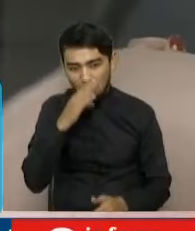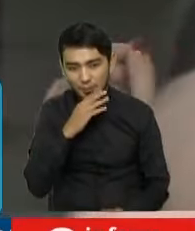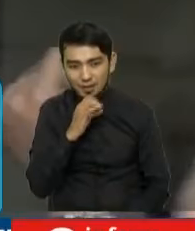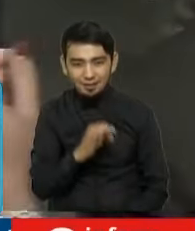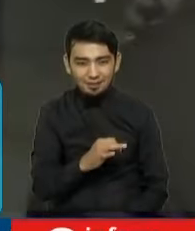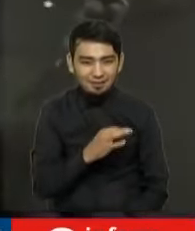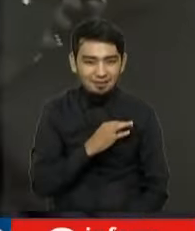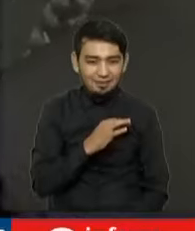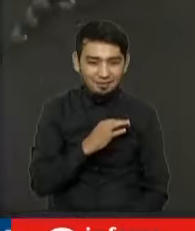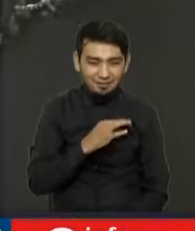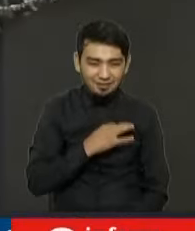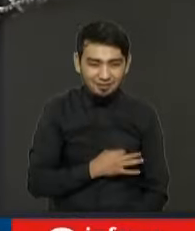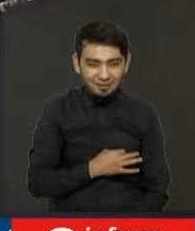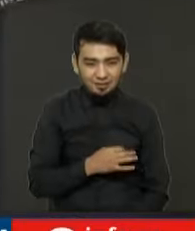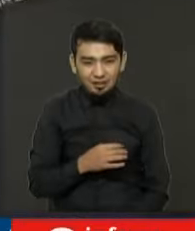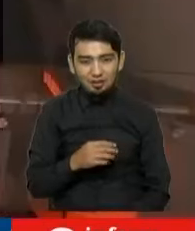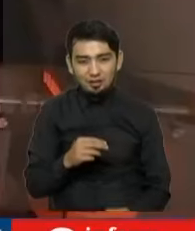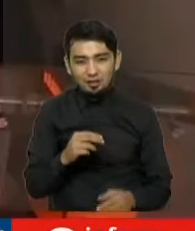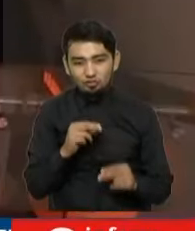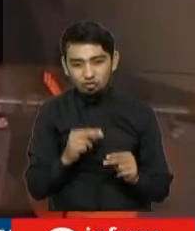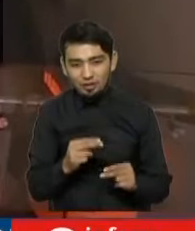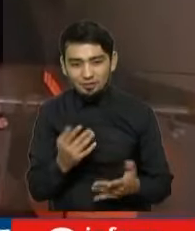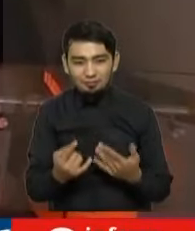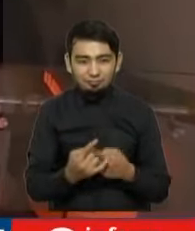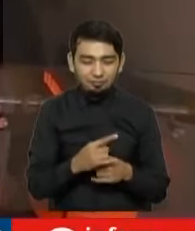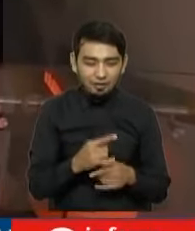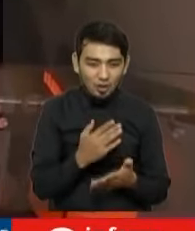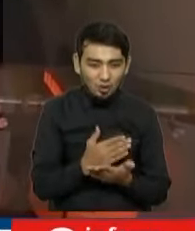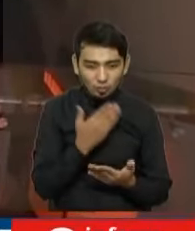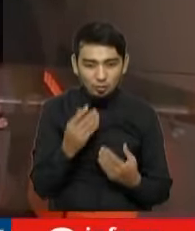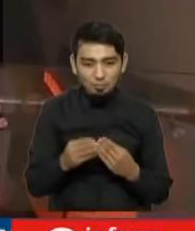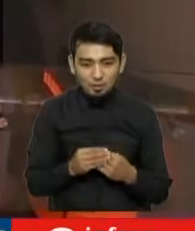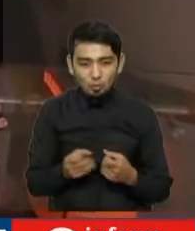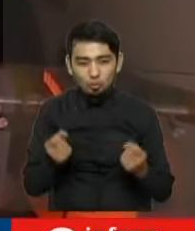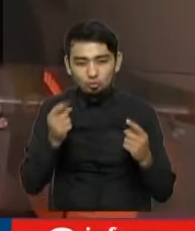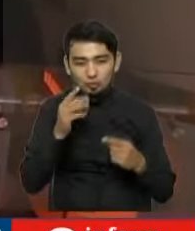алаяқ пен адалды бірге анықтайды. Нұрайдын Рахай, Дәулетбай Нұрмахан, Информбюро.